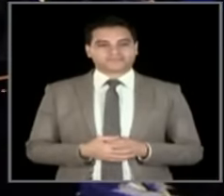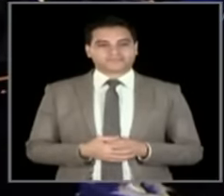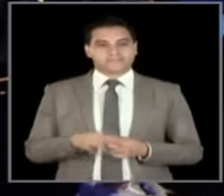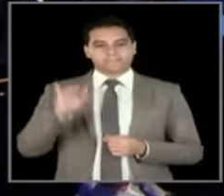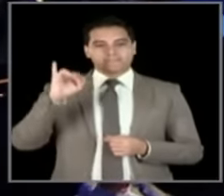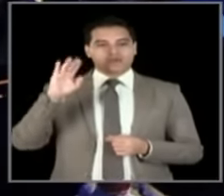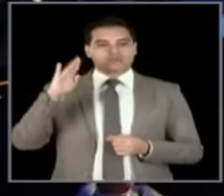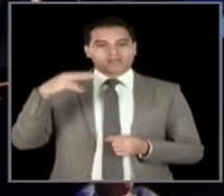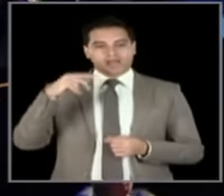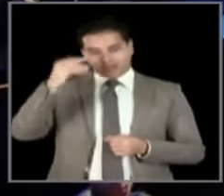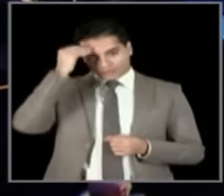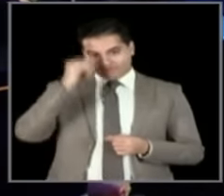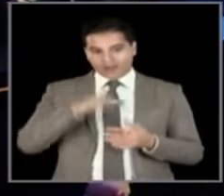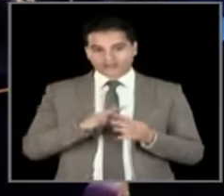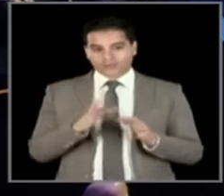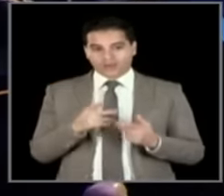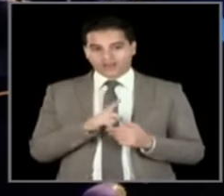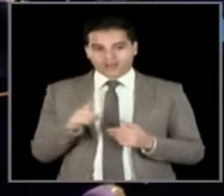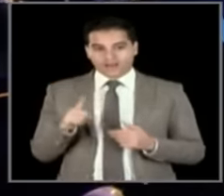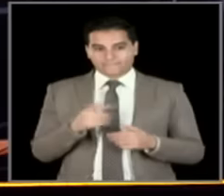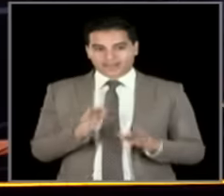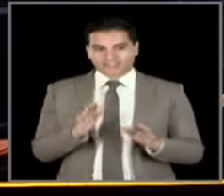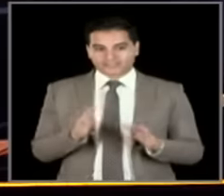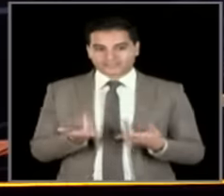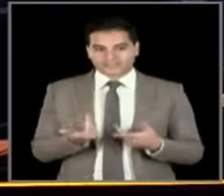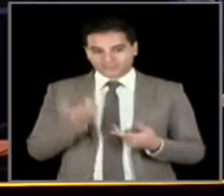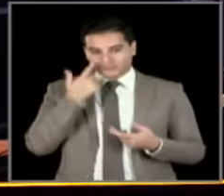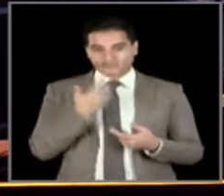مسعد عايز تعرف ايه اللي حصل ولا لا؟ لا بلاش. بلاش؟ لا لا.